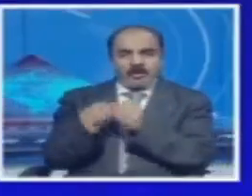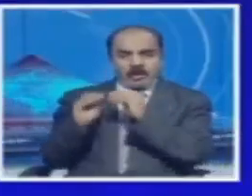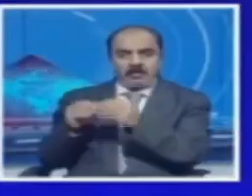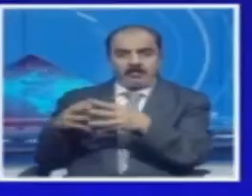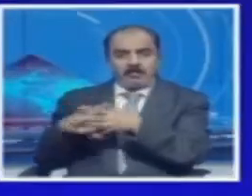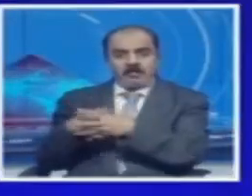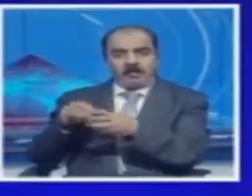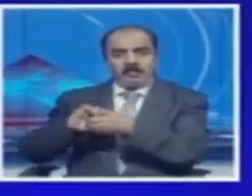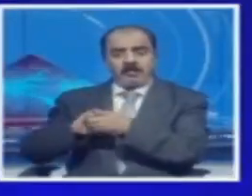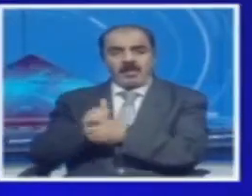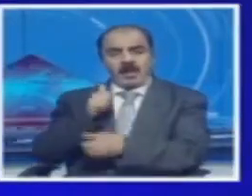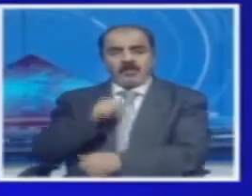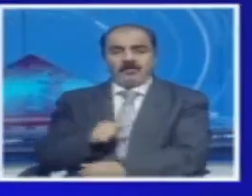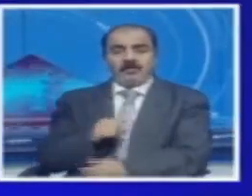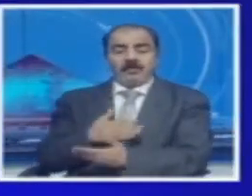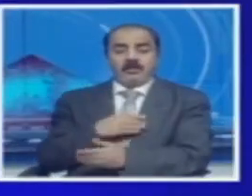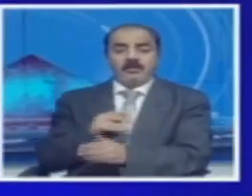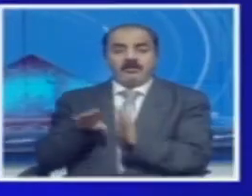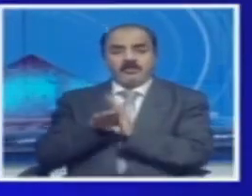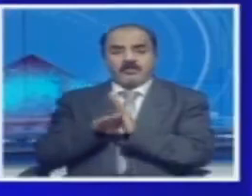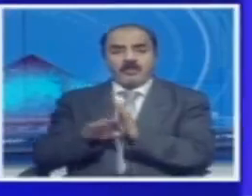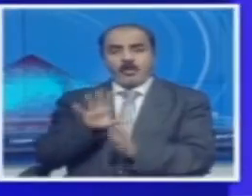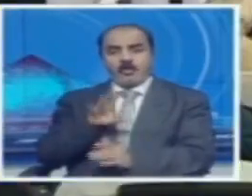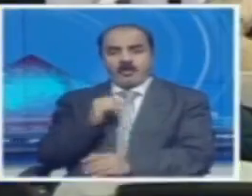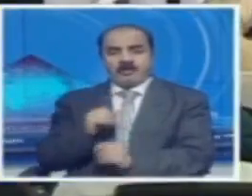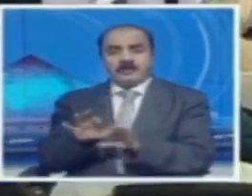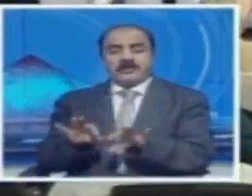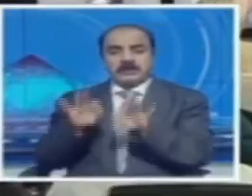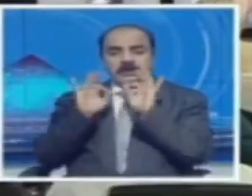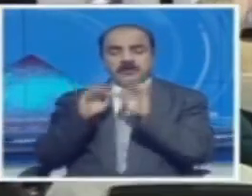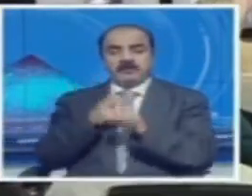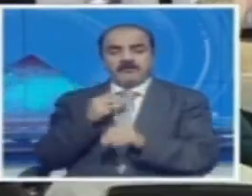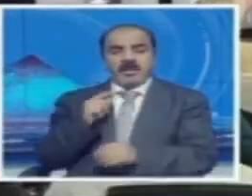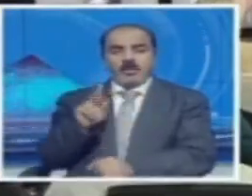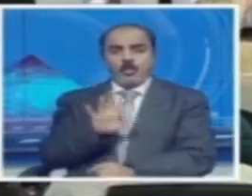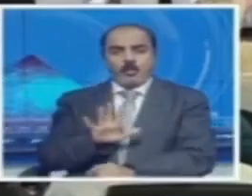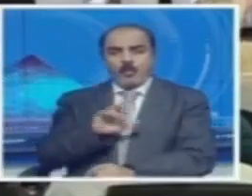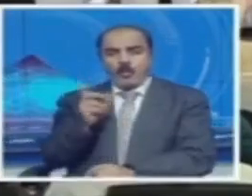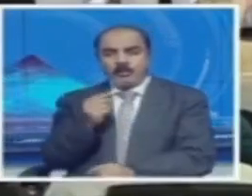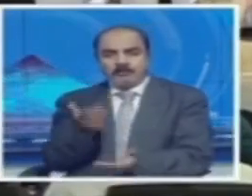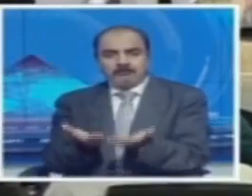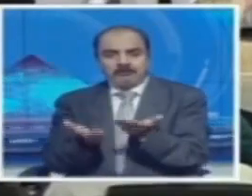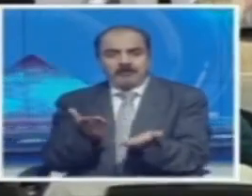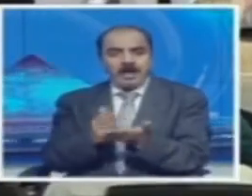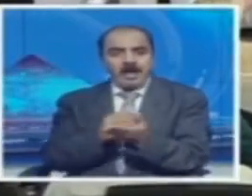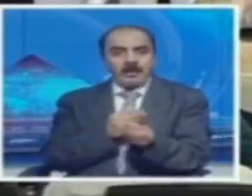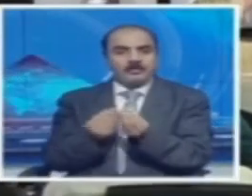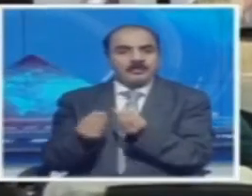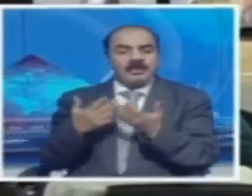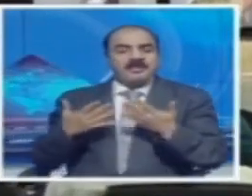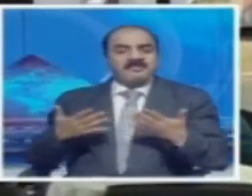لضم أوكرانيا خصوصا، مشيرا إلى أن هذه المنظمة الأوروبية الجديدة ستسمح للأمم الأوروبية